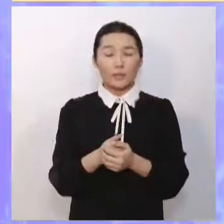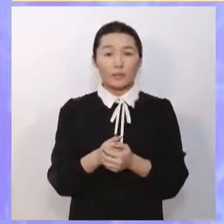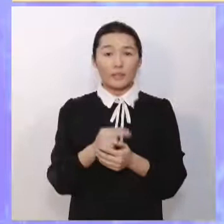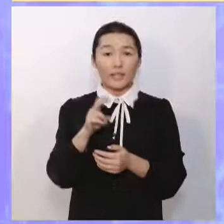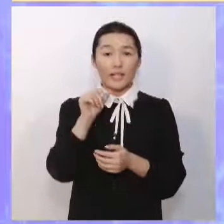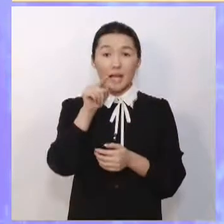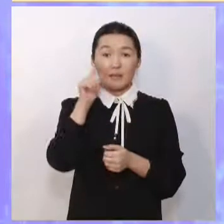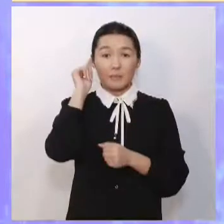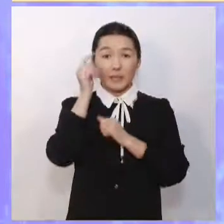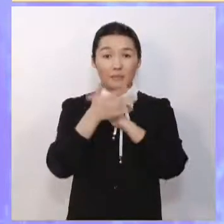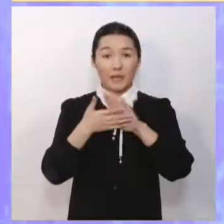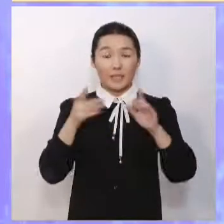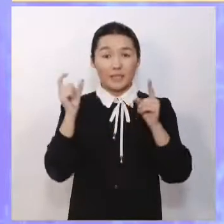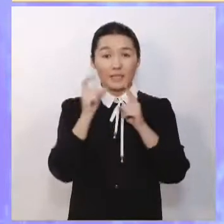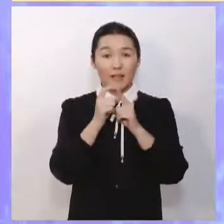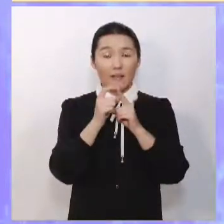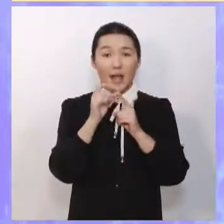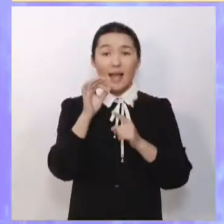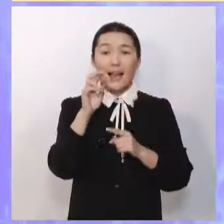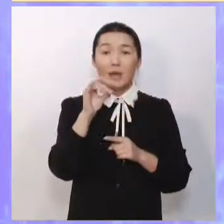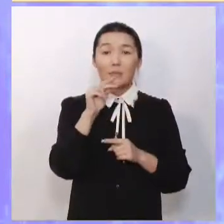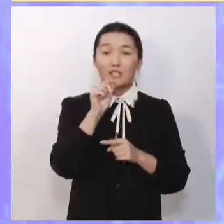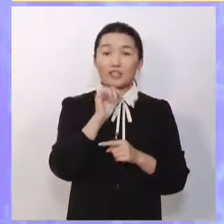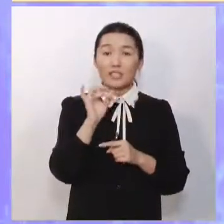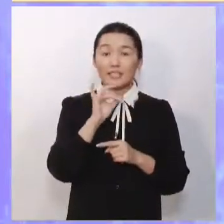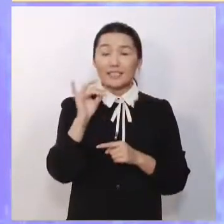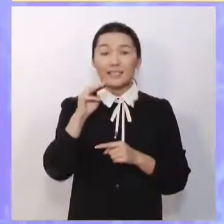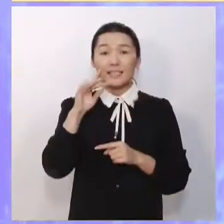Как вы понимаете слова, обычай и традиции?